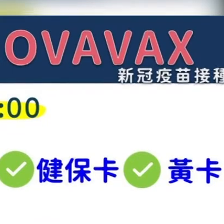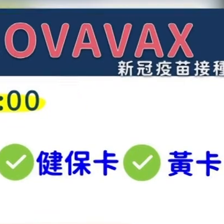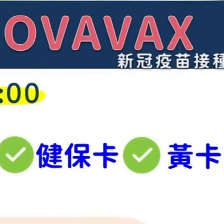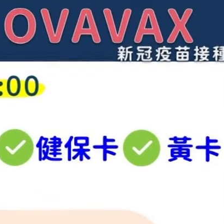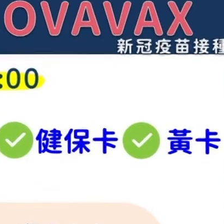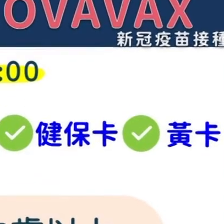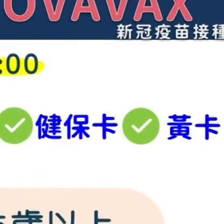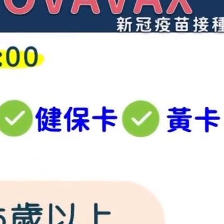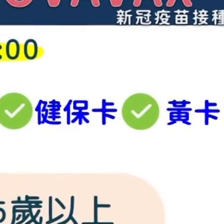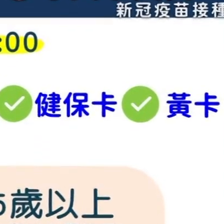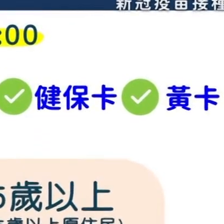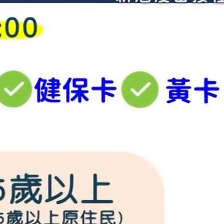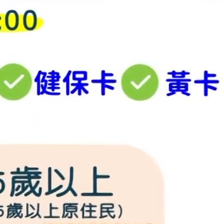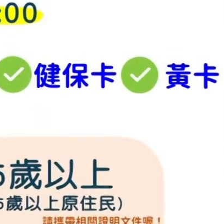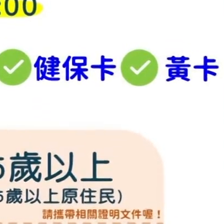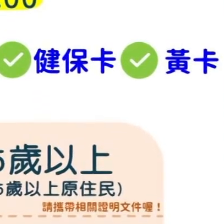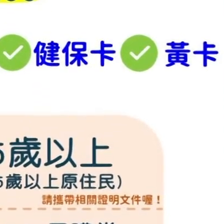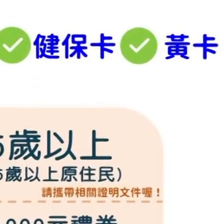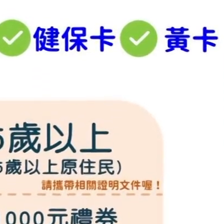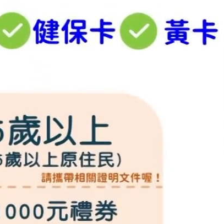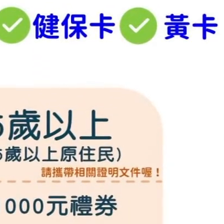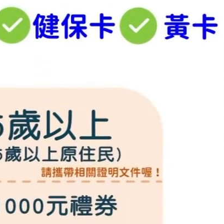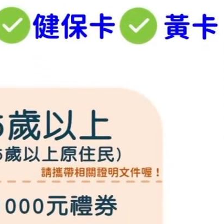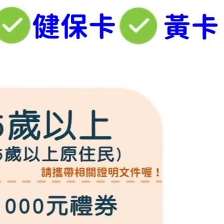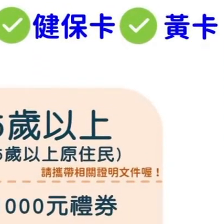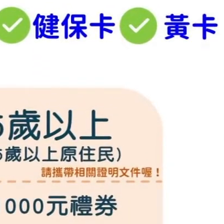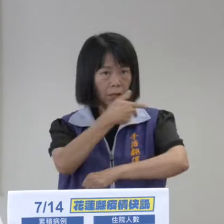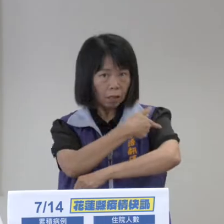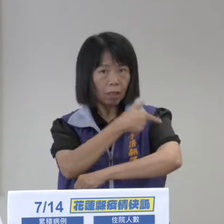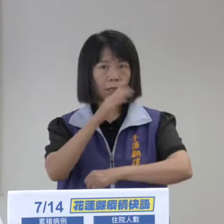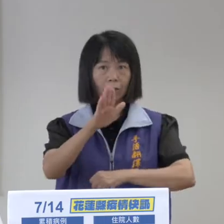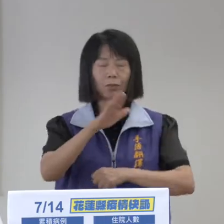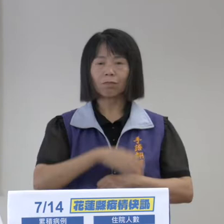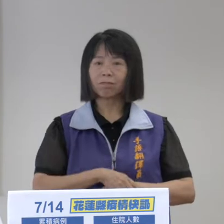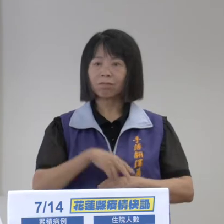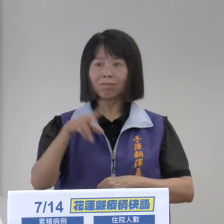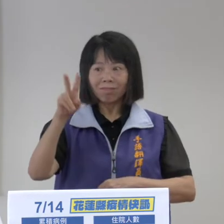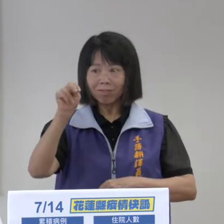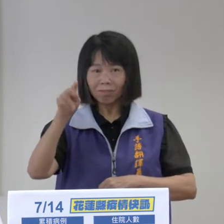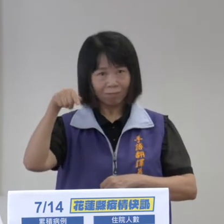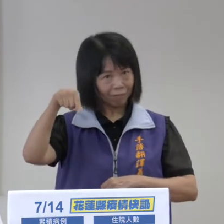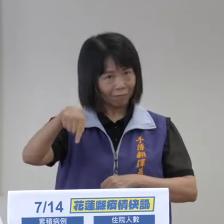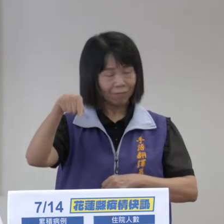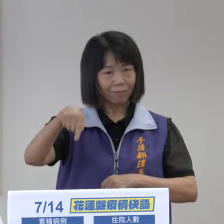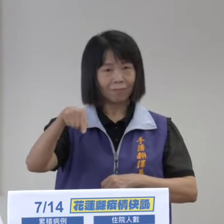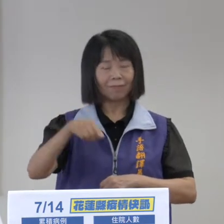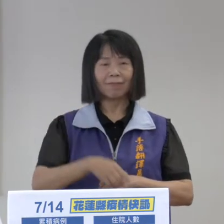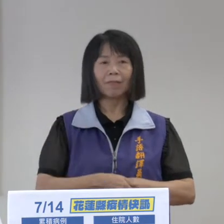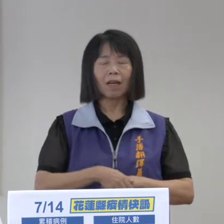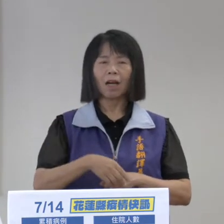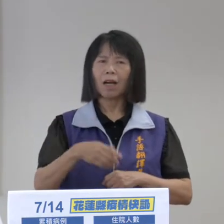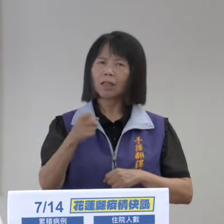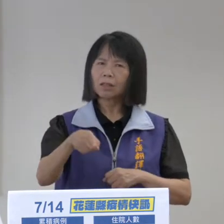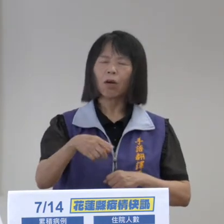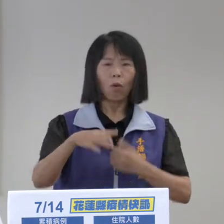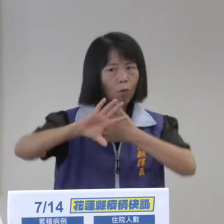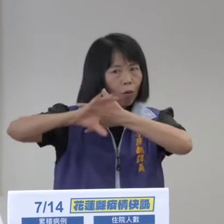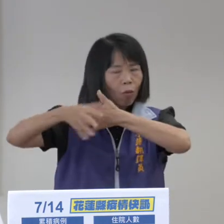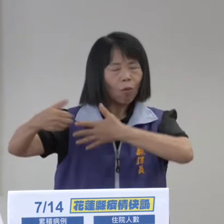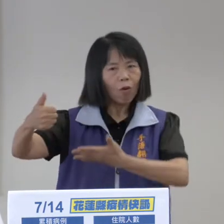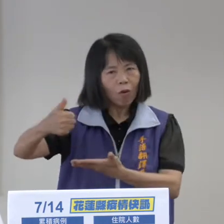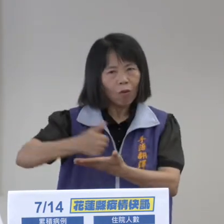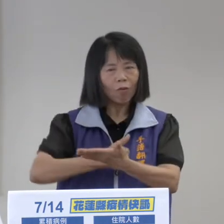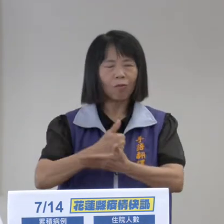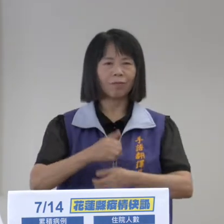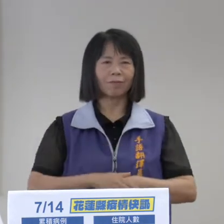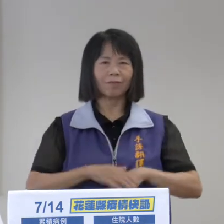店接种最新到货的 Novavax 疫苗。 那 Novavax 这个疫苗哈，是刚刚从国外进来，